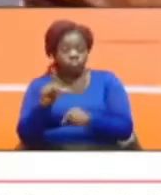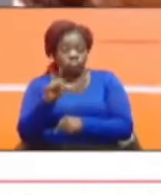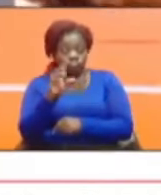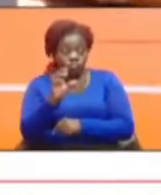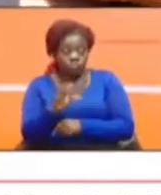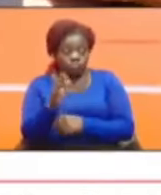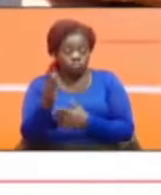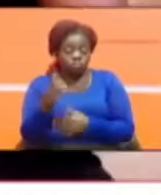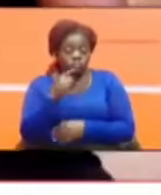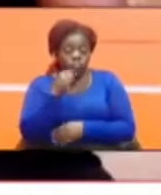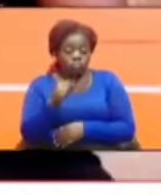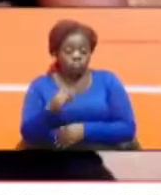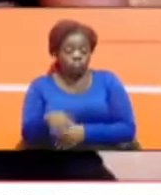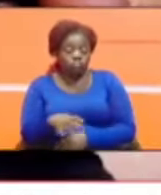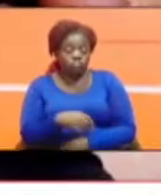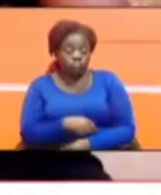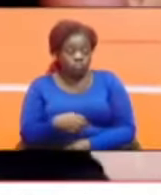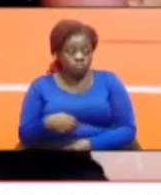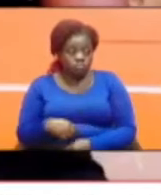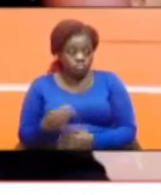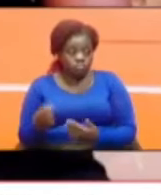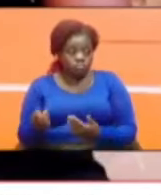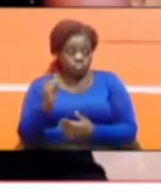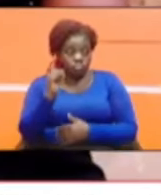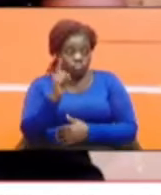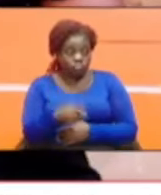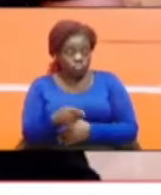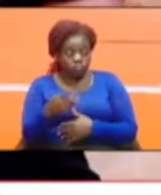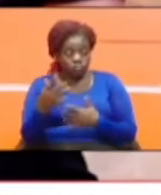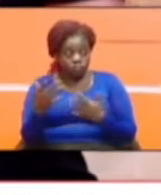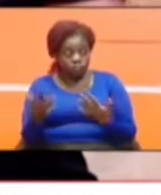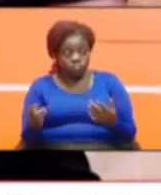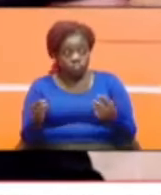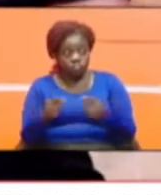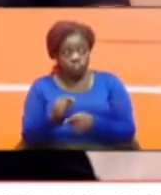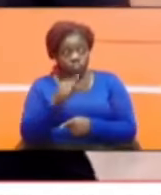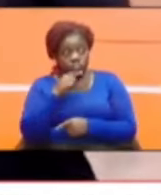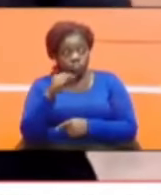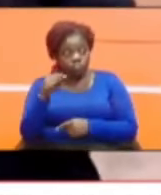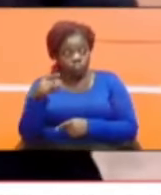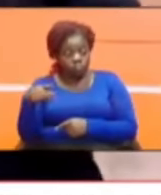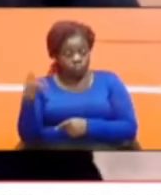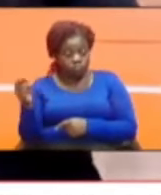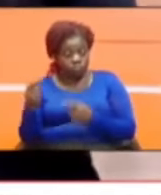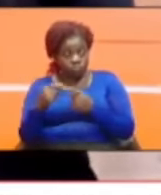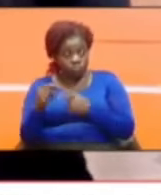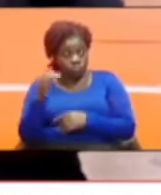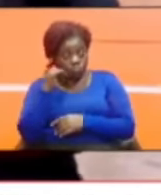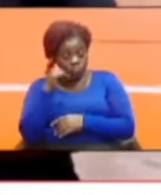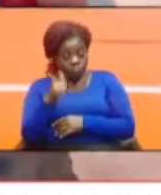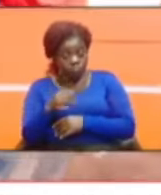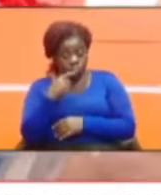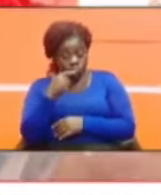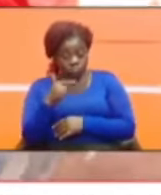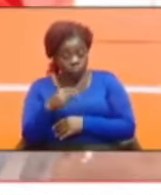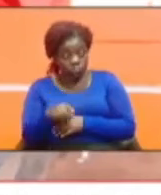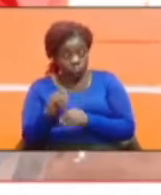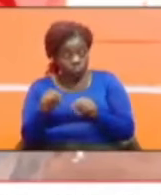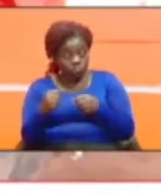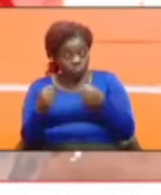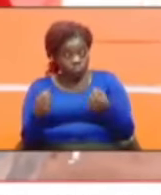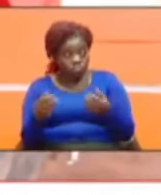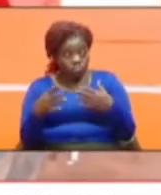sentebe salongo nyombi walabye ekingo no watu kideyo nga mulindo agenze wabula wa mukubide simu amtegeza nti